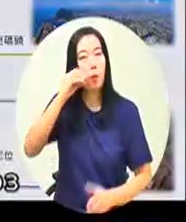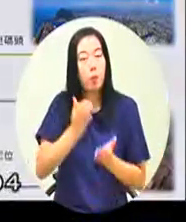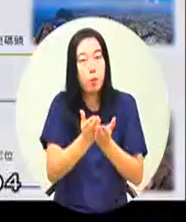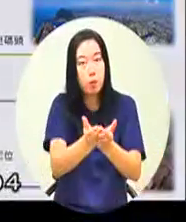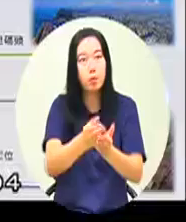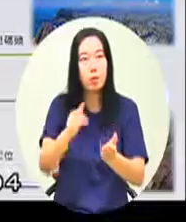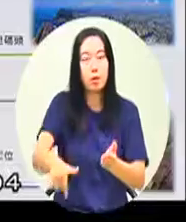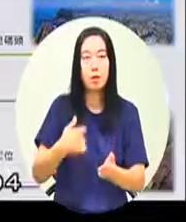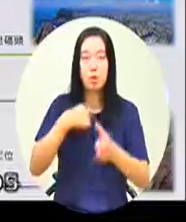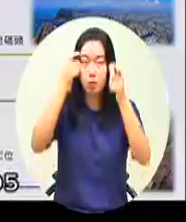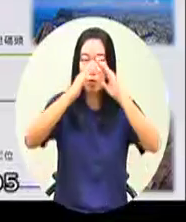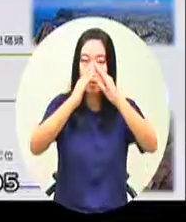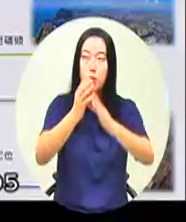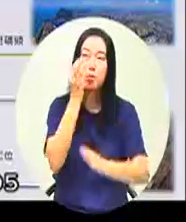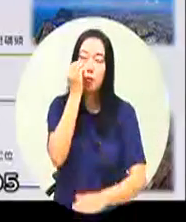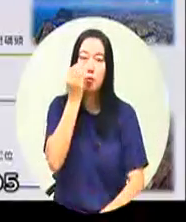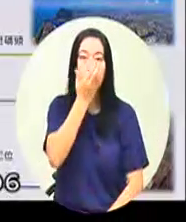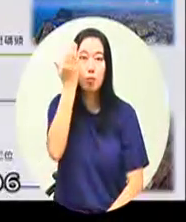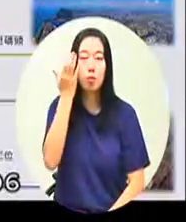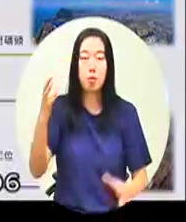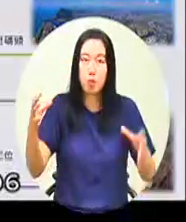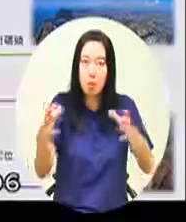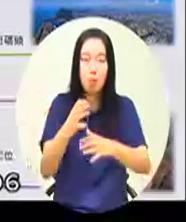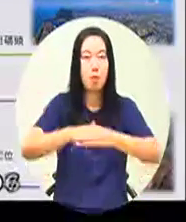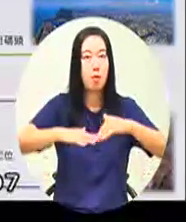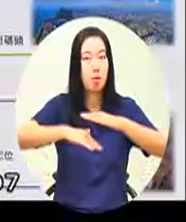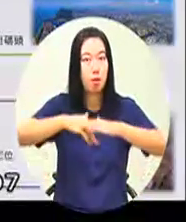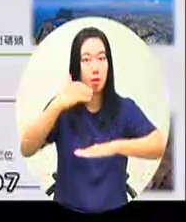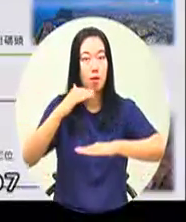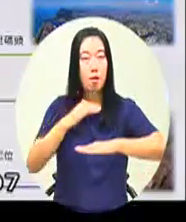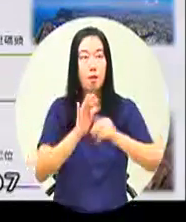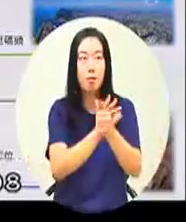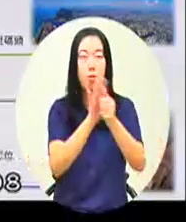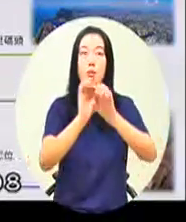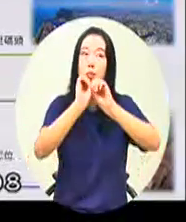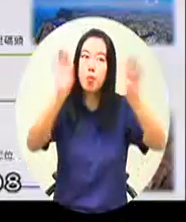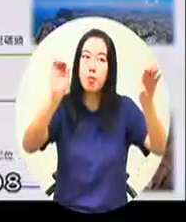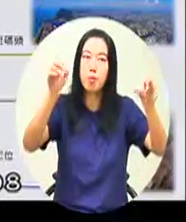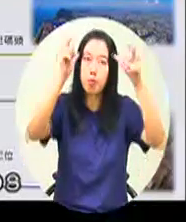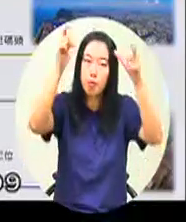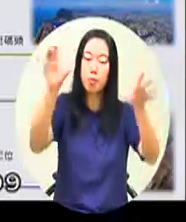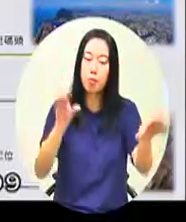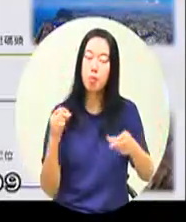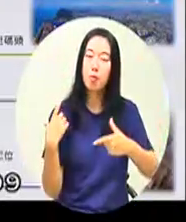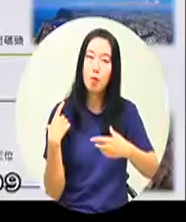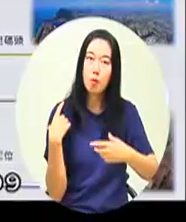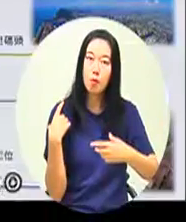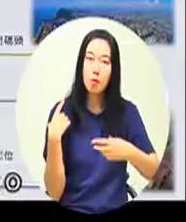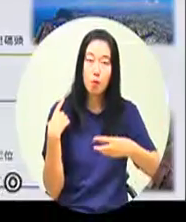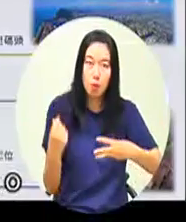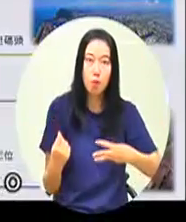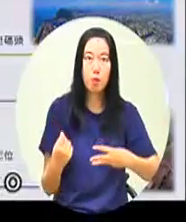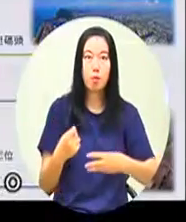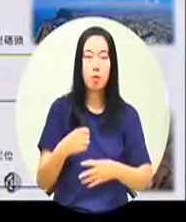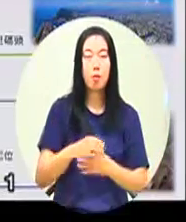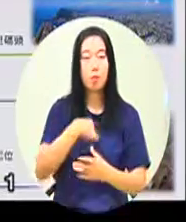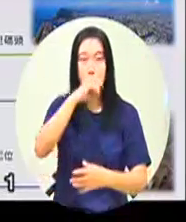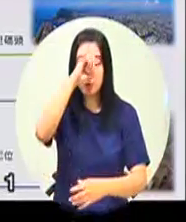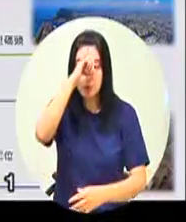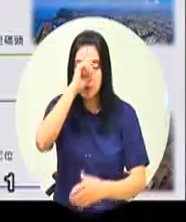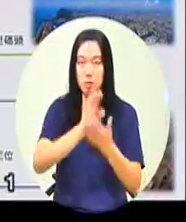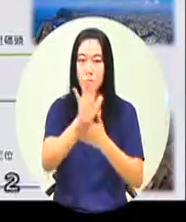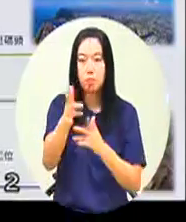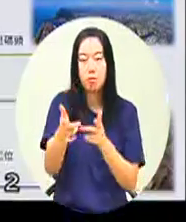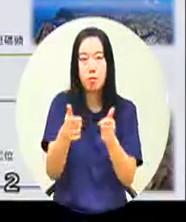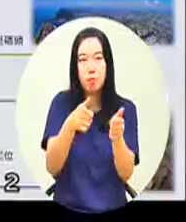本府观光局的部分，共同行销高雄的观光资源，然后期待整个未来，湾靠邮轮的部